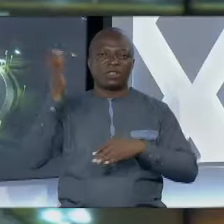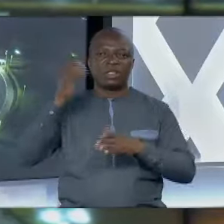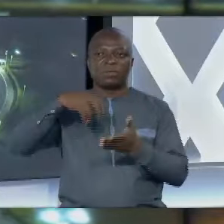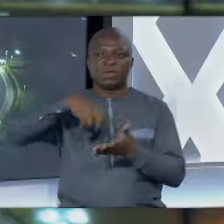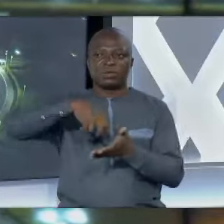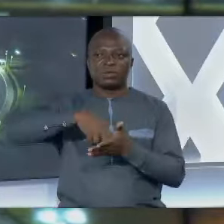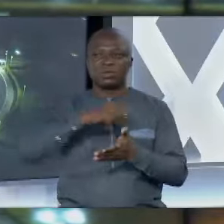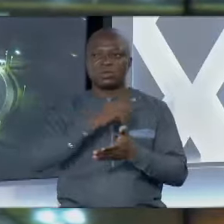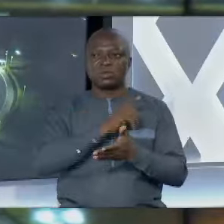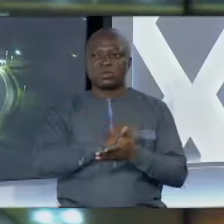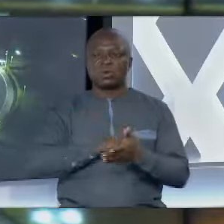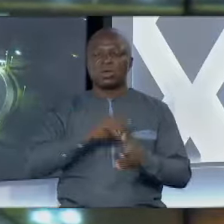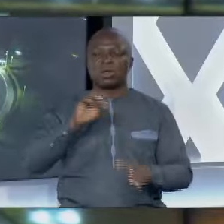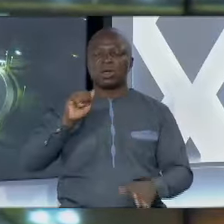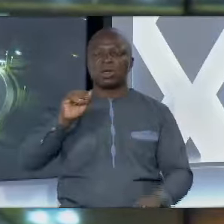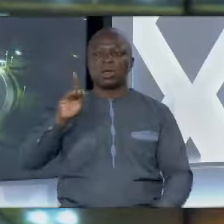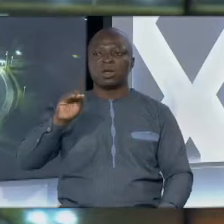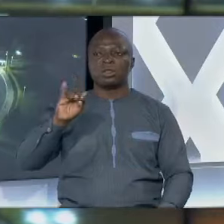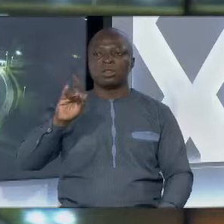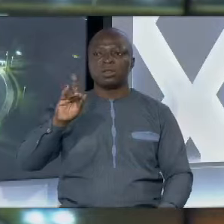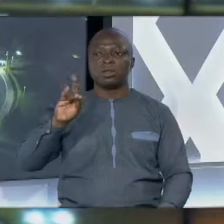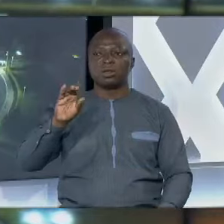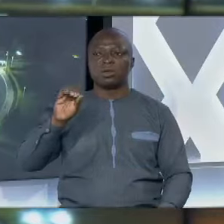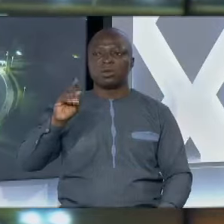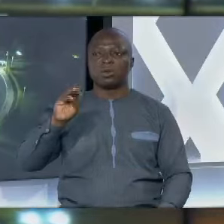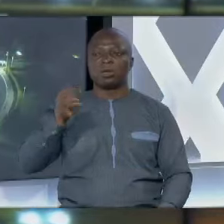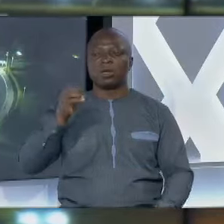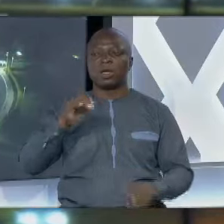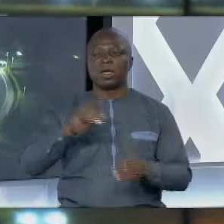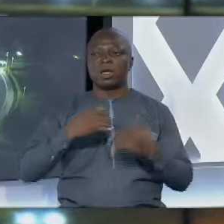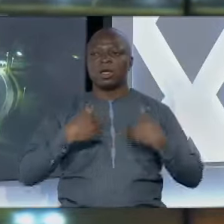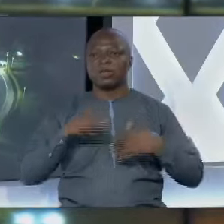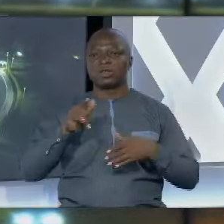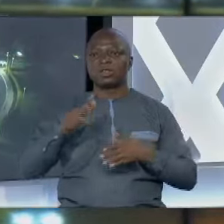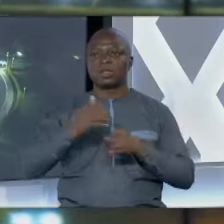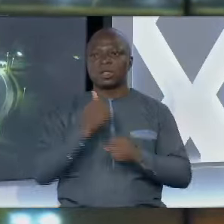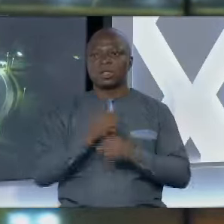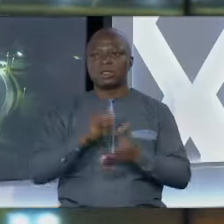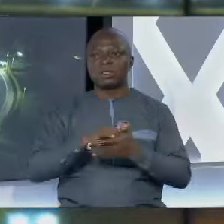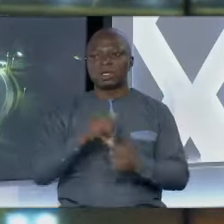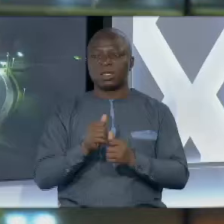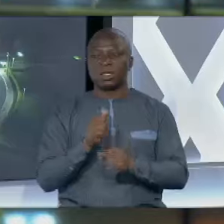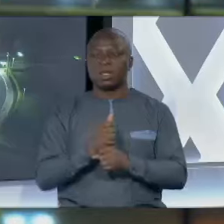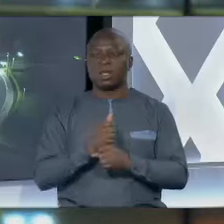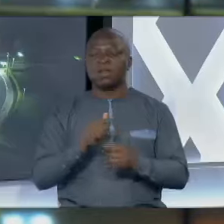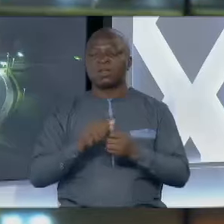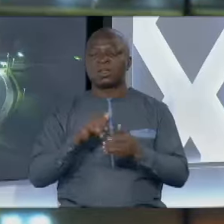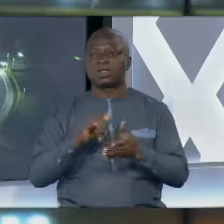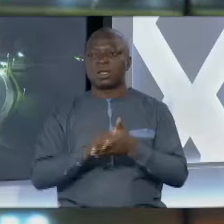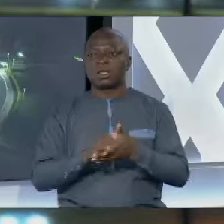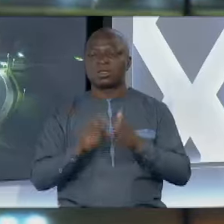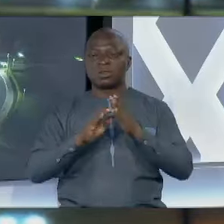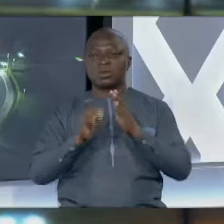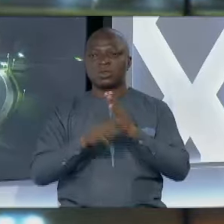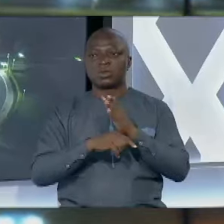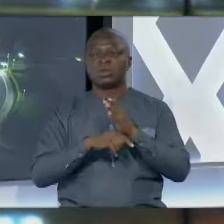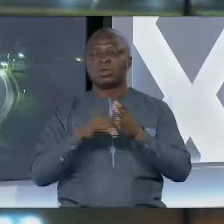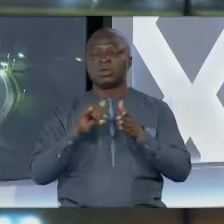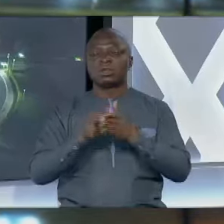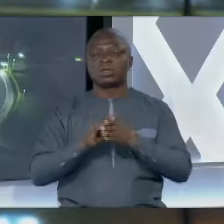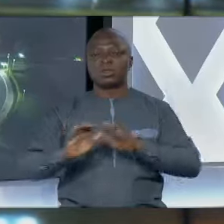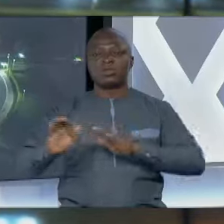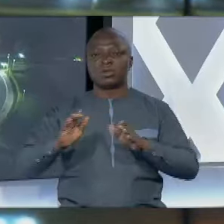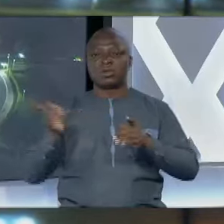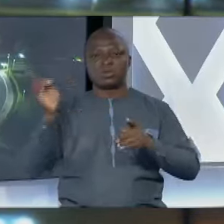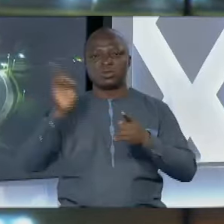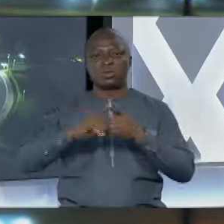Togo, paroisse d'Adido Gomé, a 25 ans cette année. Un jubilé d'argent dont la célébration s'étendra jusqu'au mois